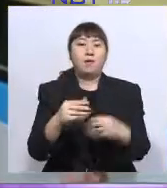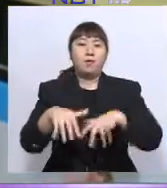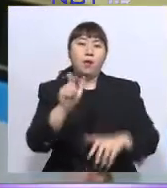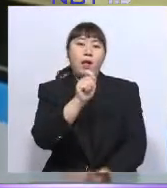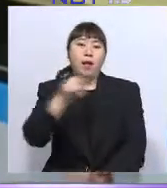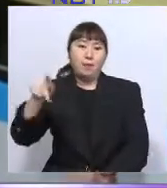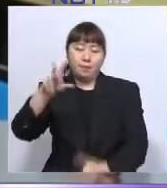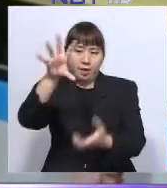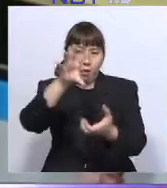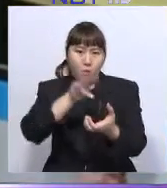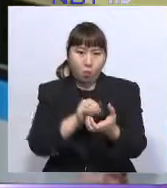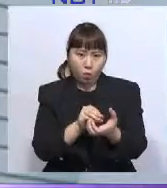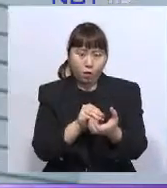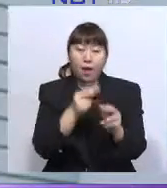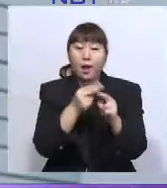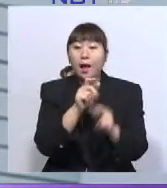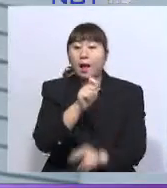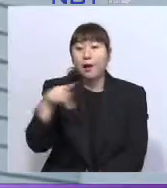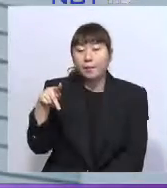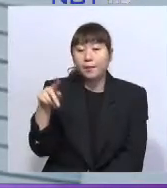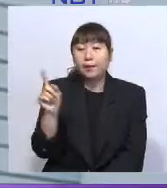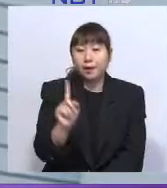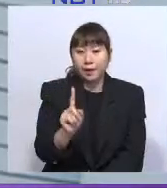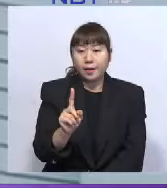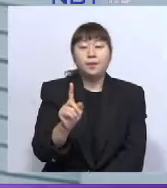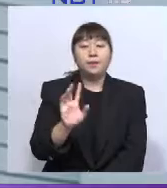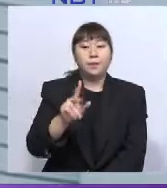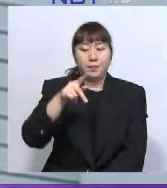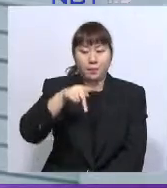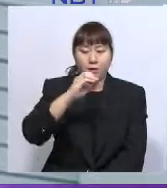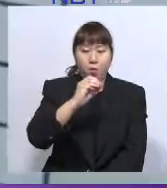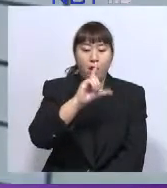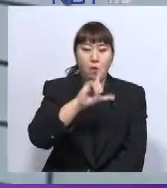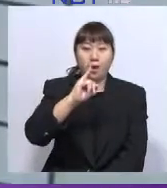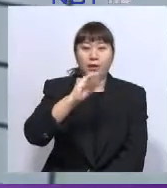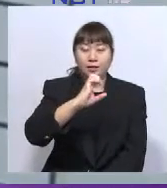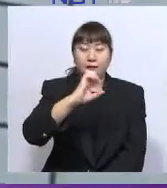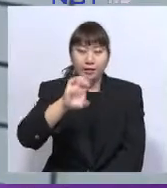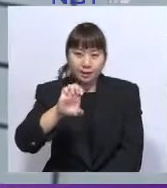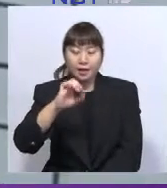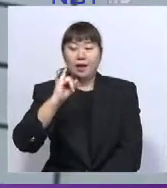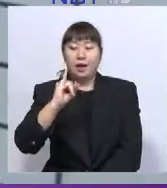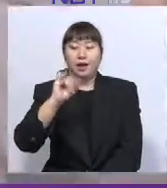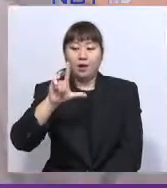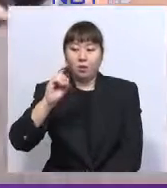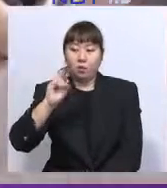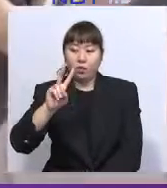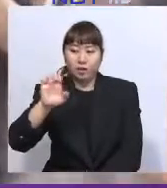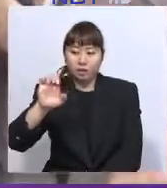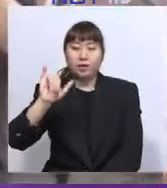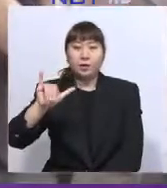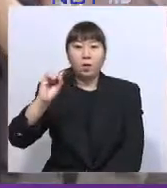คชันนะคะแอปพลิเคชันที่ว่านี้ก็คือ Police I Alert You เพื่อแจ้งเหตุด่วนเหตุร้ายย้ำชื่อแอปพลิเ